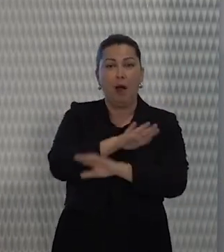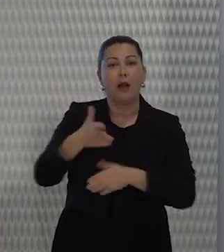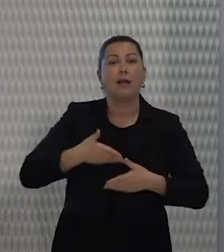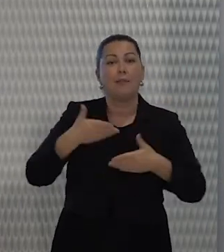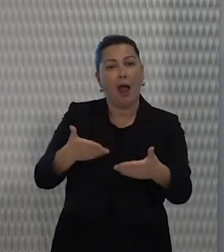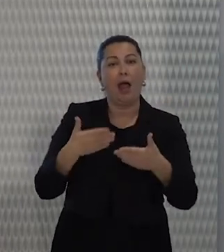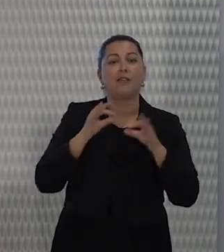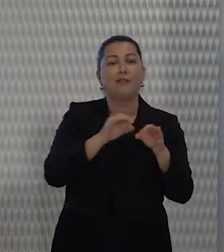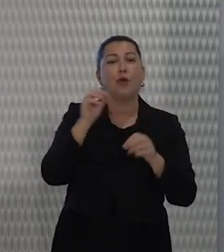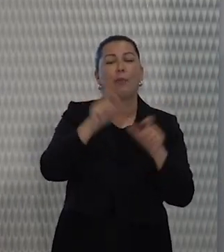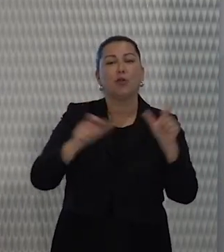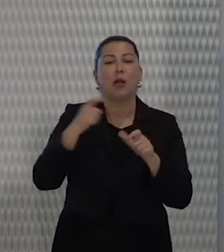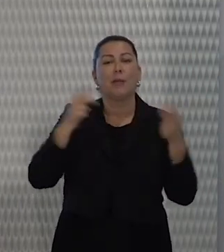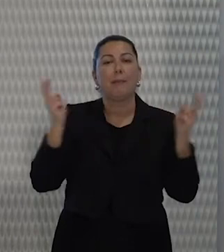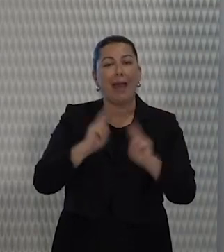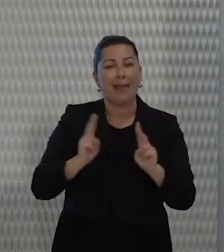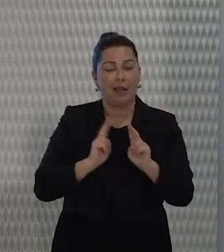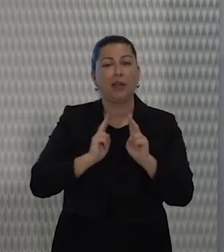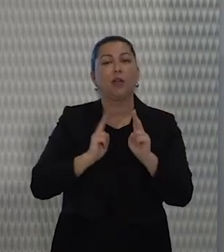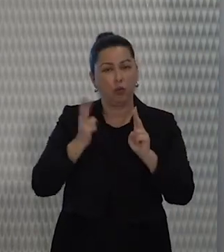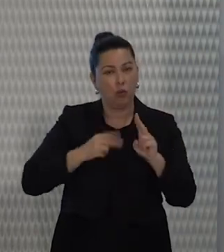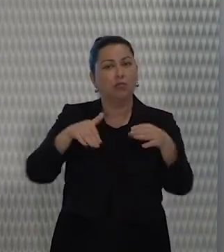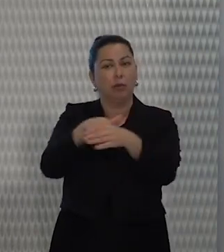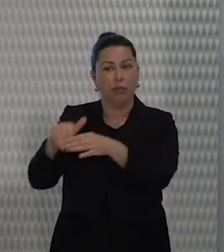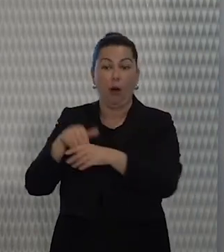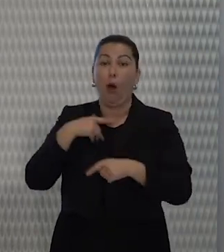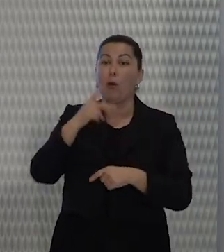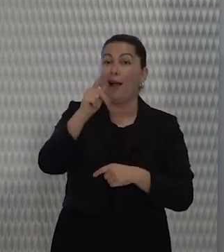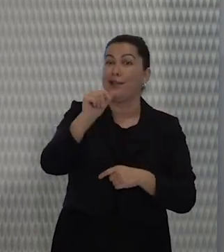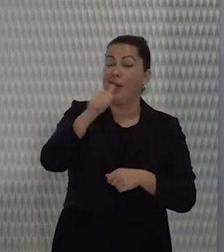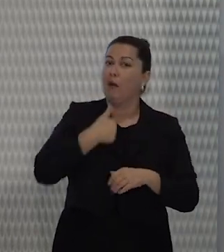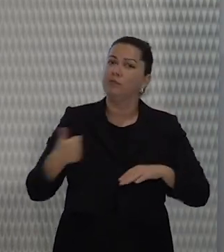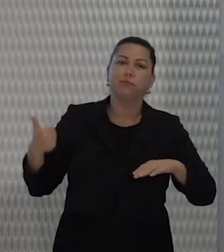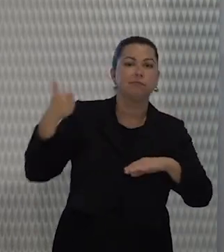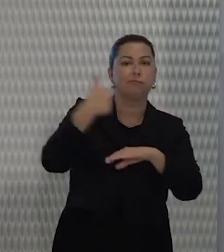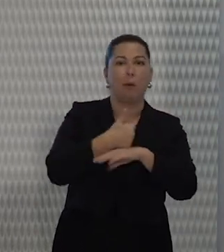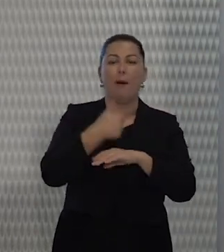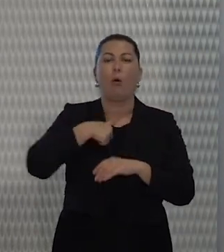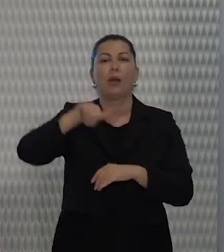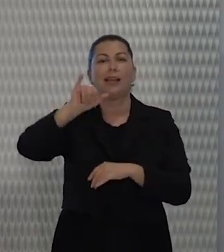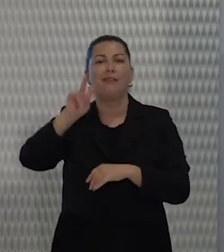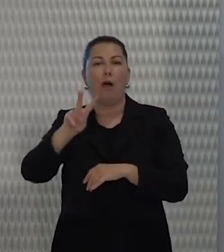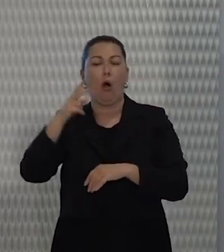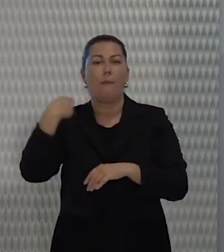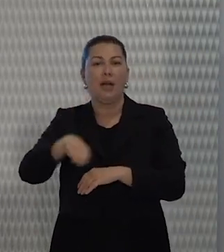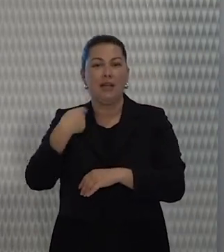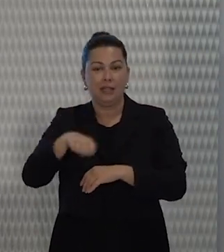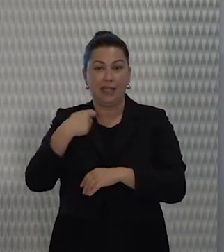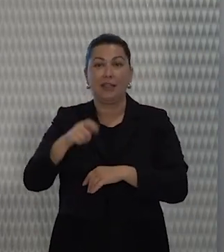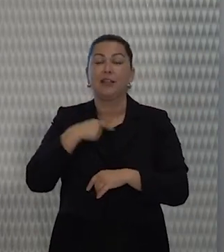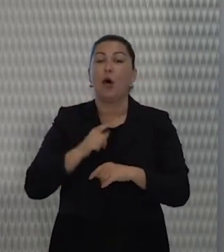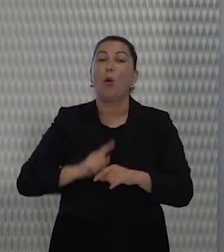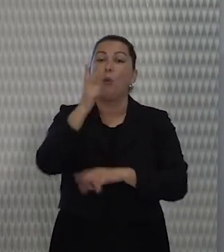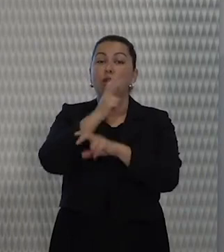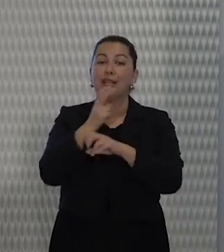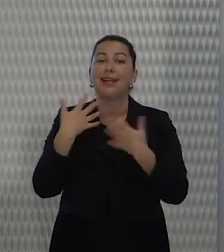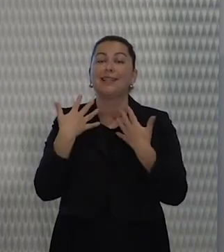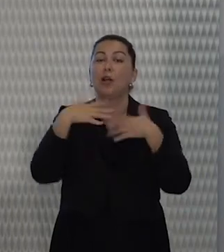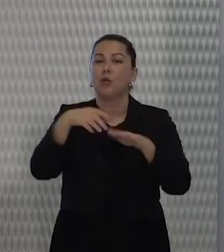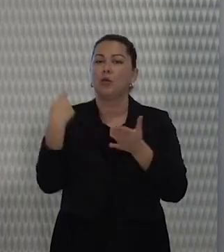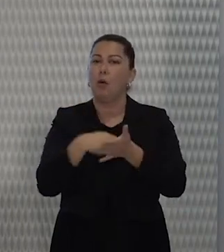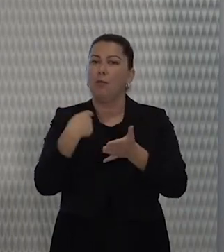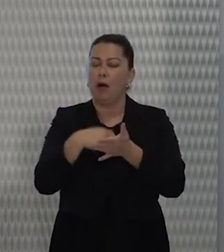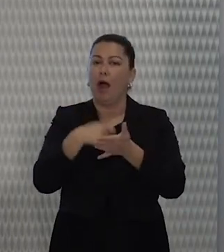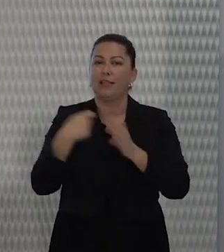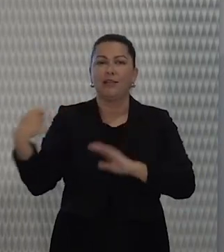geben. Die KTM ganz vorne dabei, Stefan Bierer als IV-Präsident, auch als Sponsor des Oberösterreichischen Inklusionspreises. Es braucht